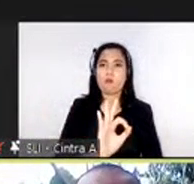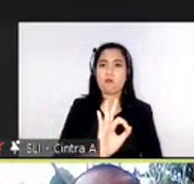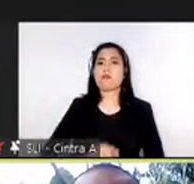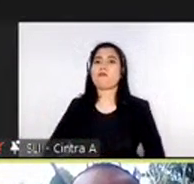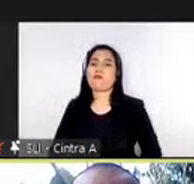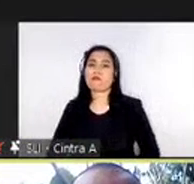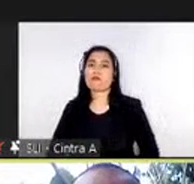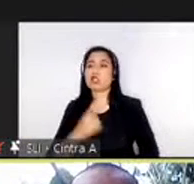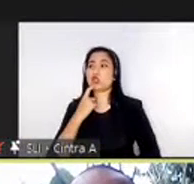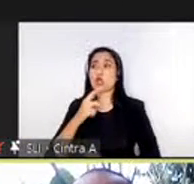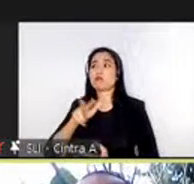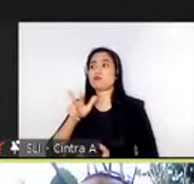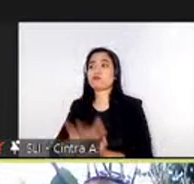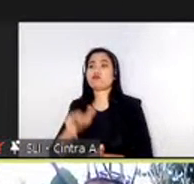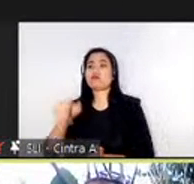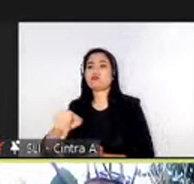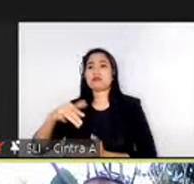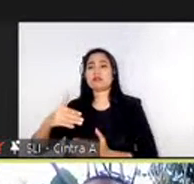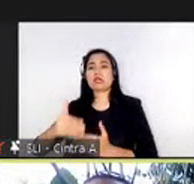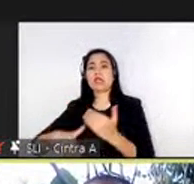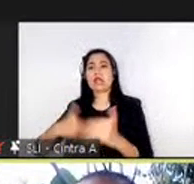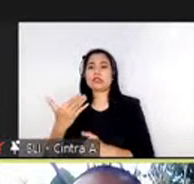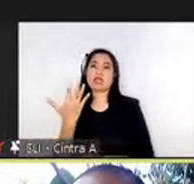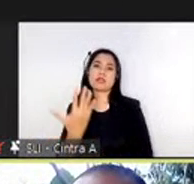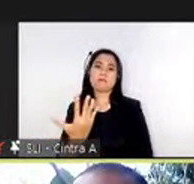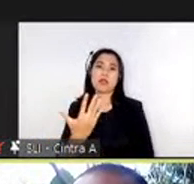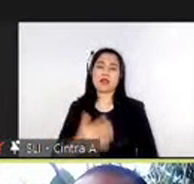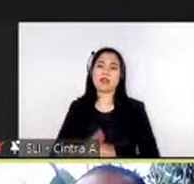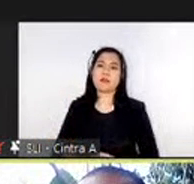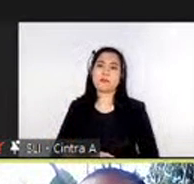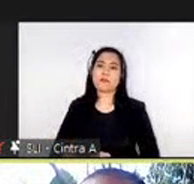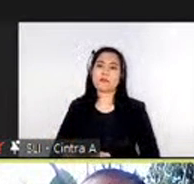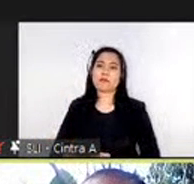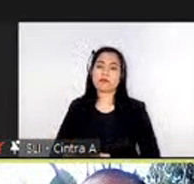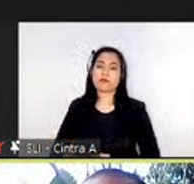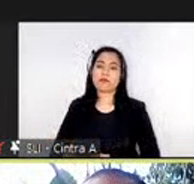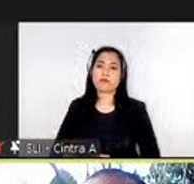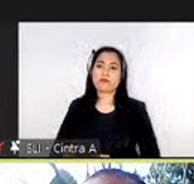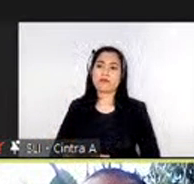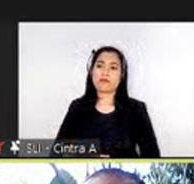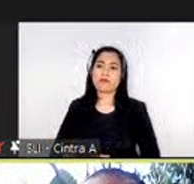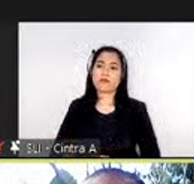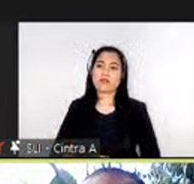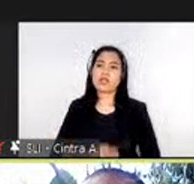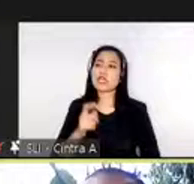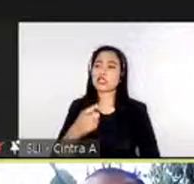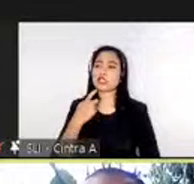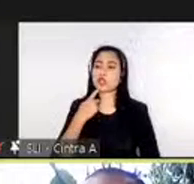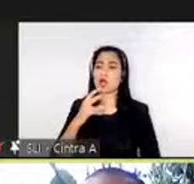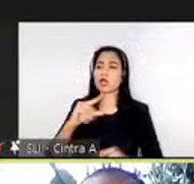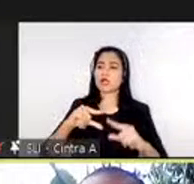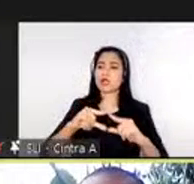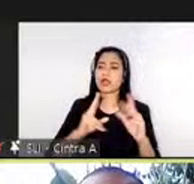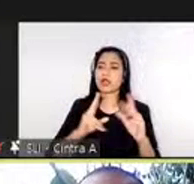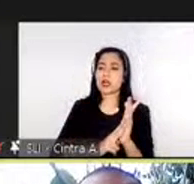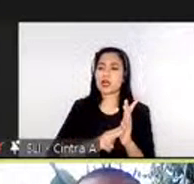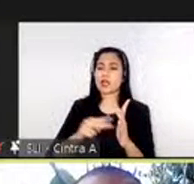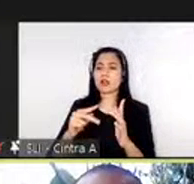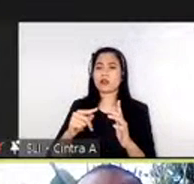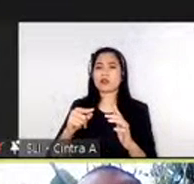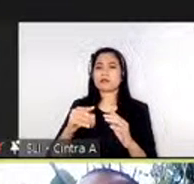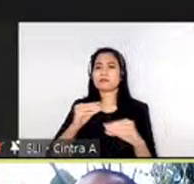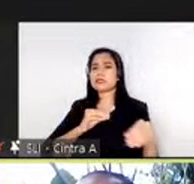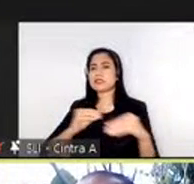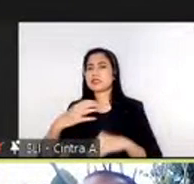ranham generasi kelima ini ini belum bicara tentang Run National action plan eh busnis and Human Rights yang